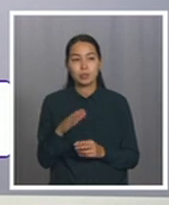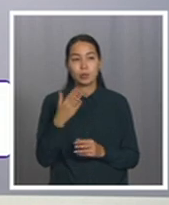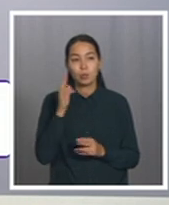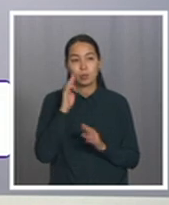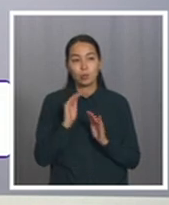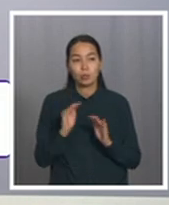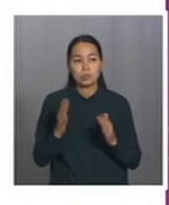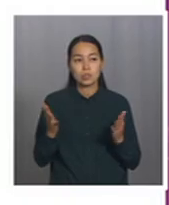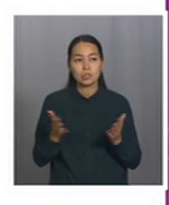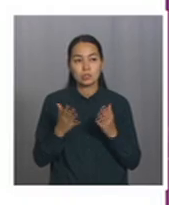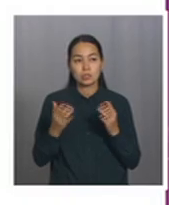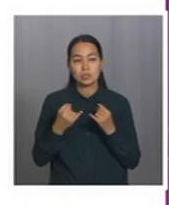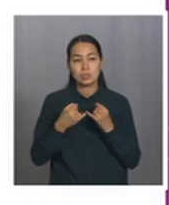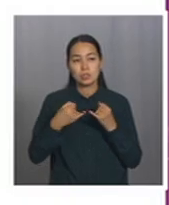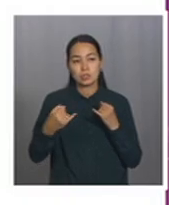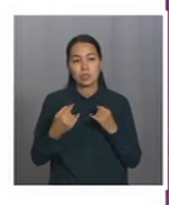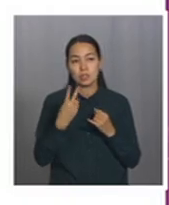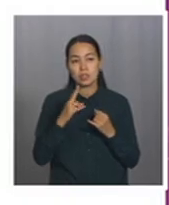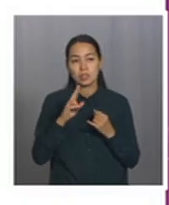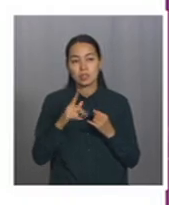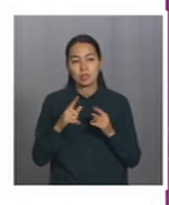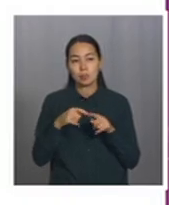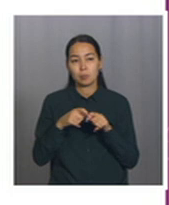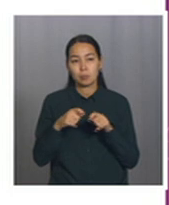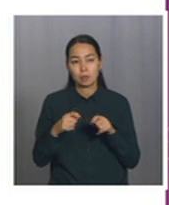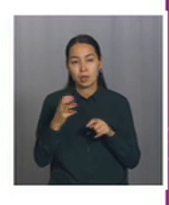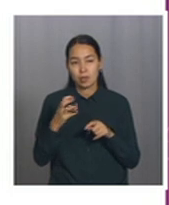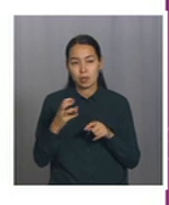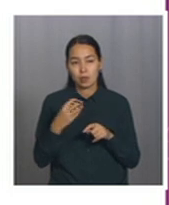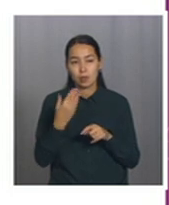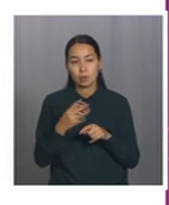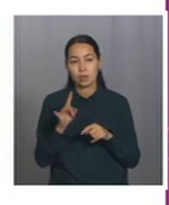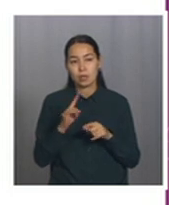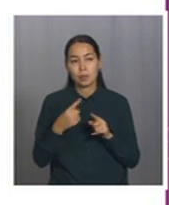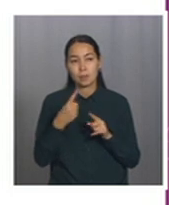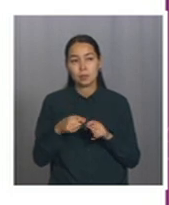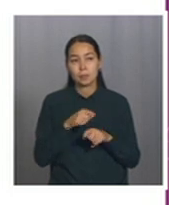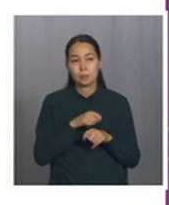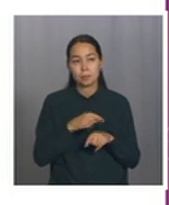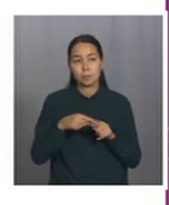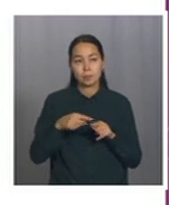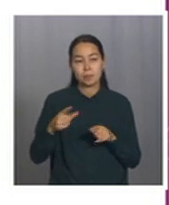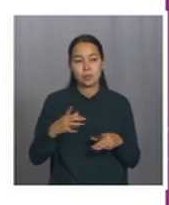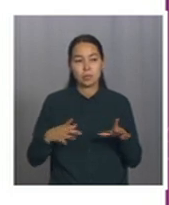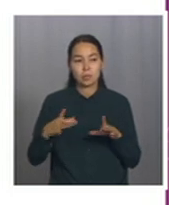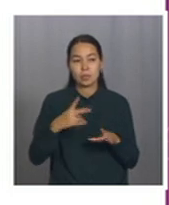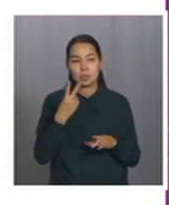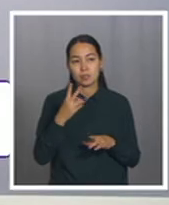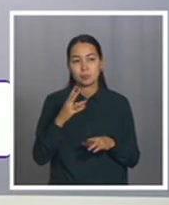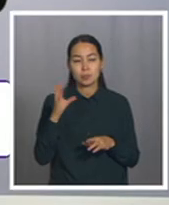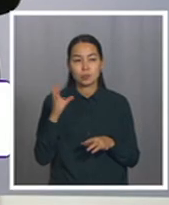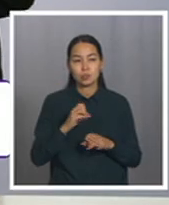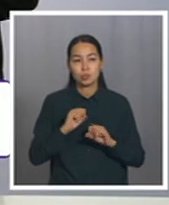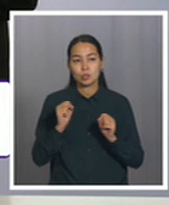созылмайтын жіпке салмағы 2 килограмм денені байлап, оны радиусы 1 метр көлденең шеңбер бойымен 2 метр бөлінген секунд